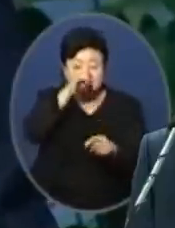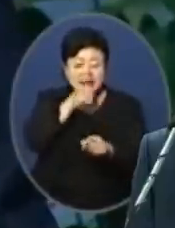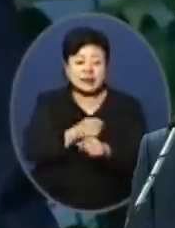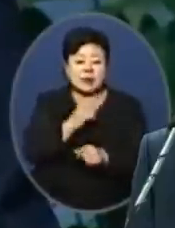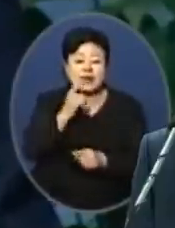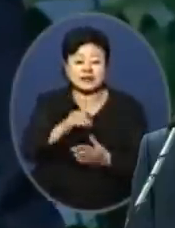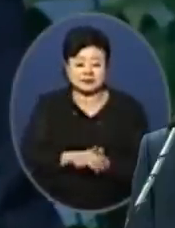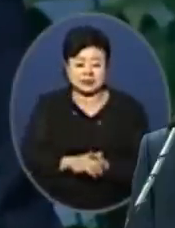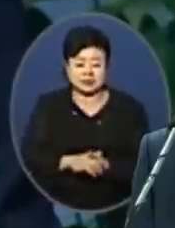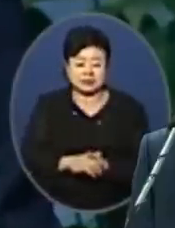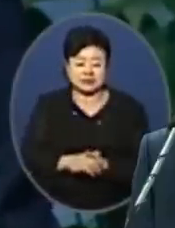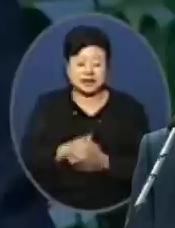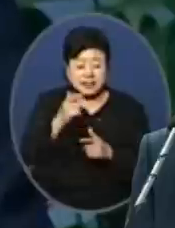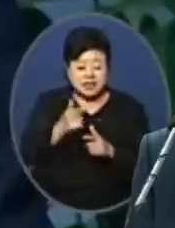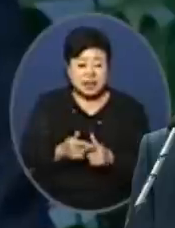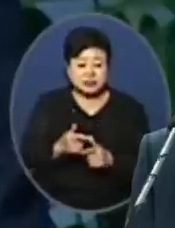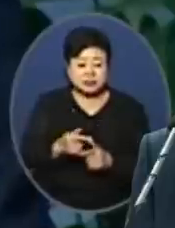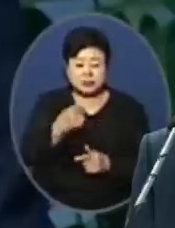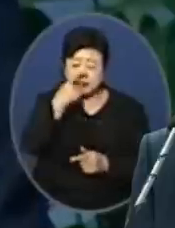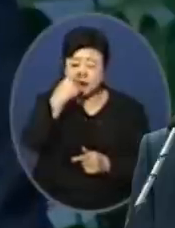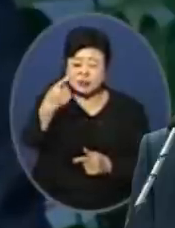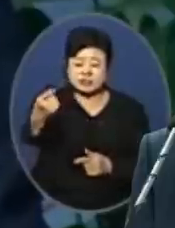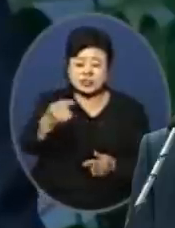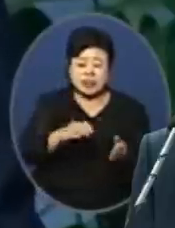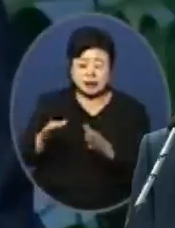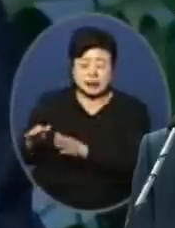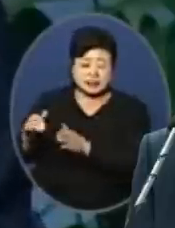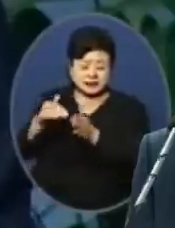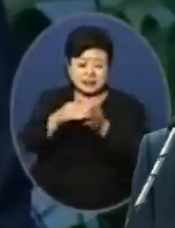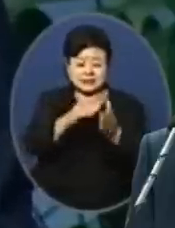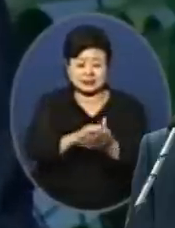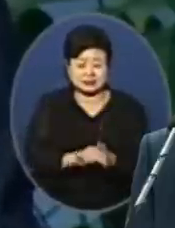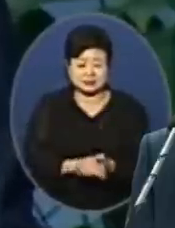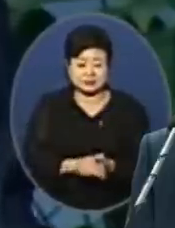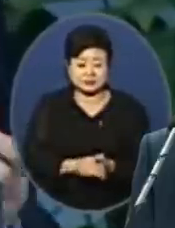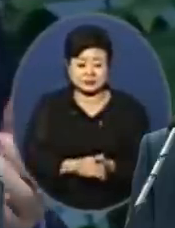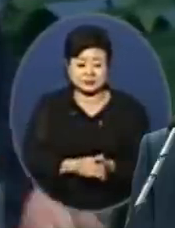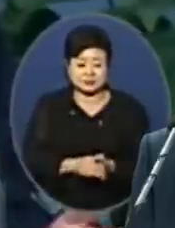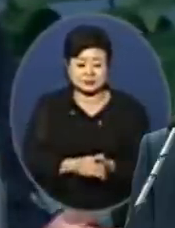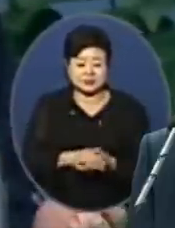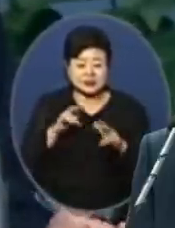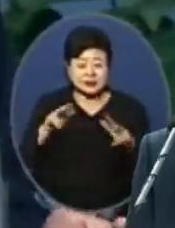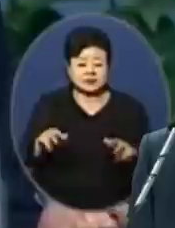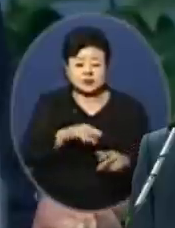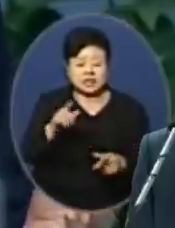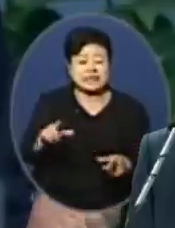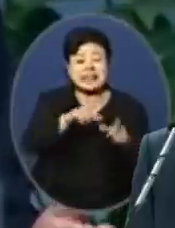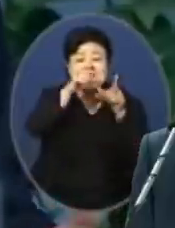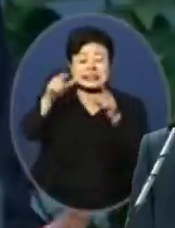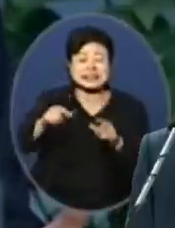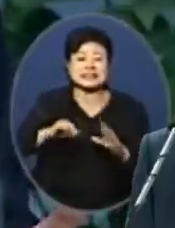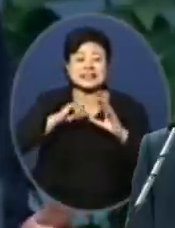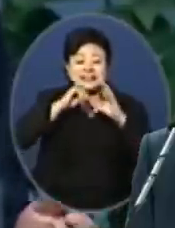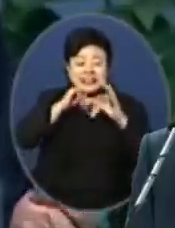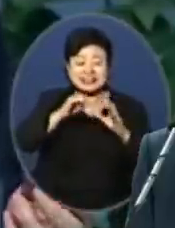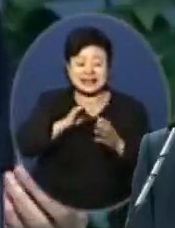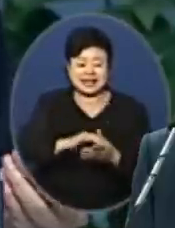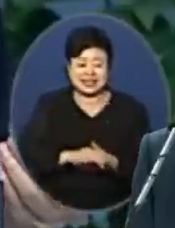하리라고 말씀하셨으므로 예수님이 멋지게 예비해 놓으셨습니다. 지금 우리가 사는 이